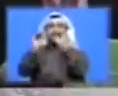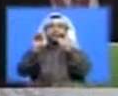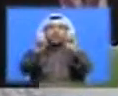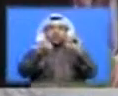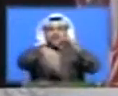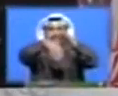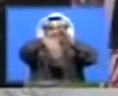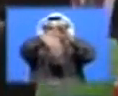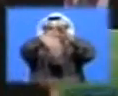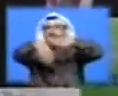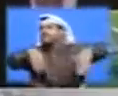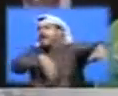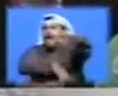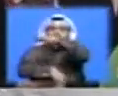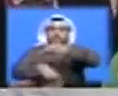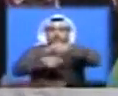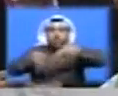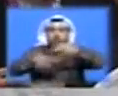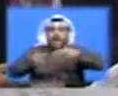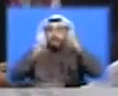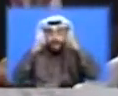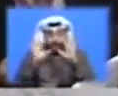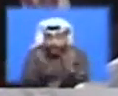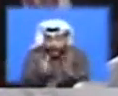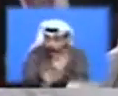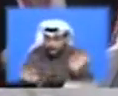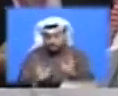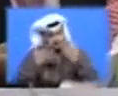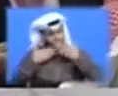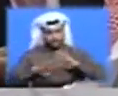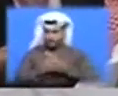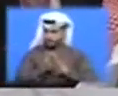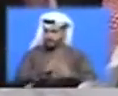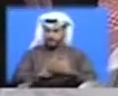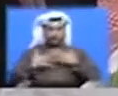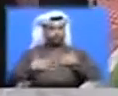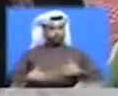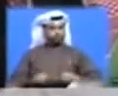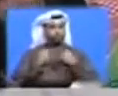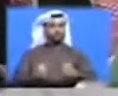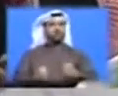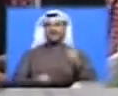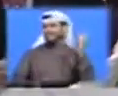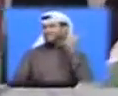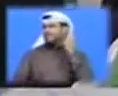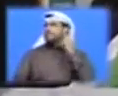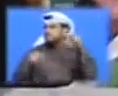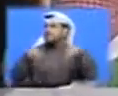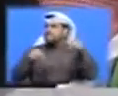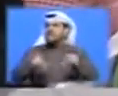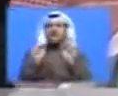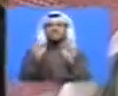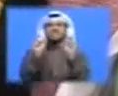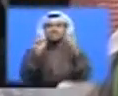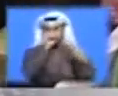طبعا الالتهابات الموسميه للانفلونزا، الذي طبعا المنظمه الصحيه العالميه صنفت الان ما يسمى كان سابقا انفلونزا الخنازير بنوع من